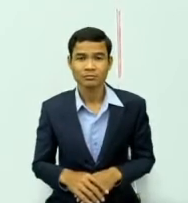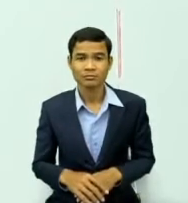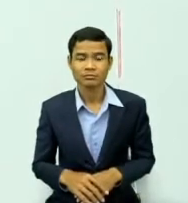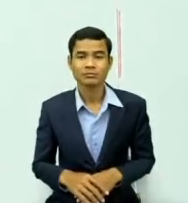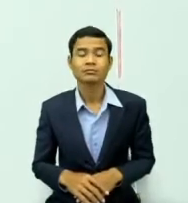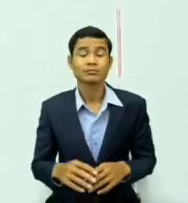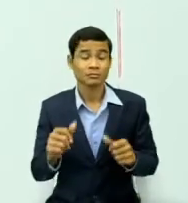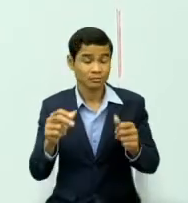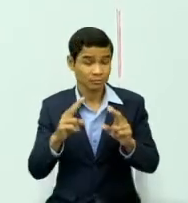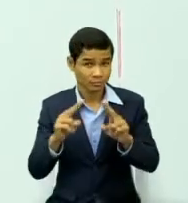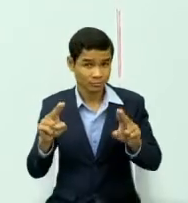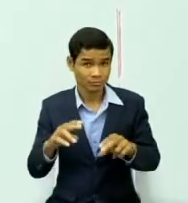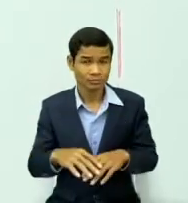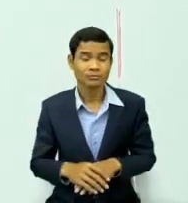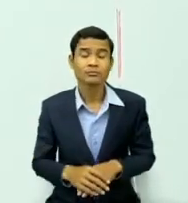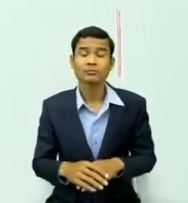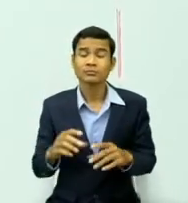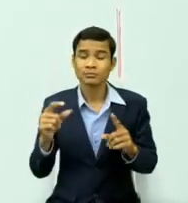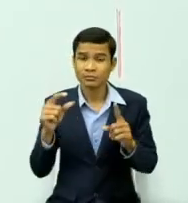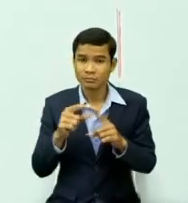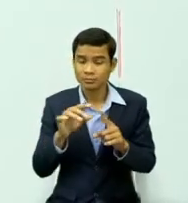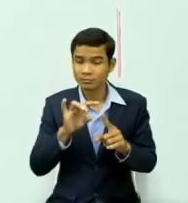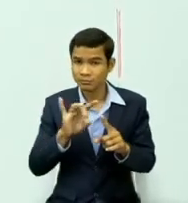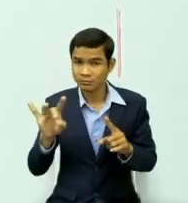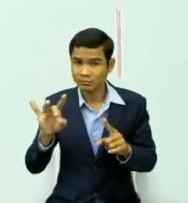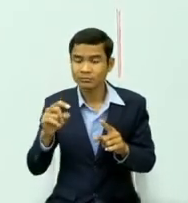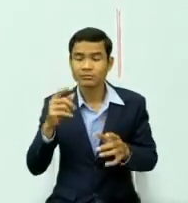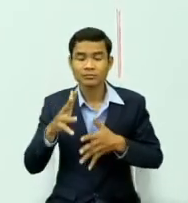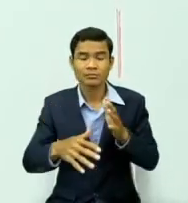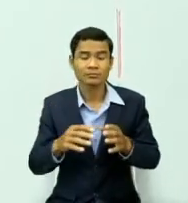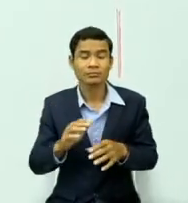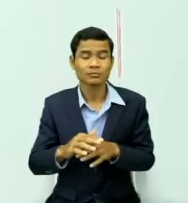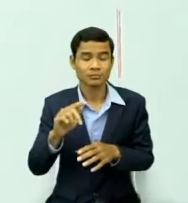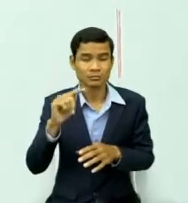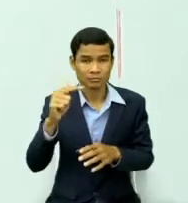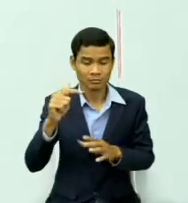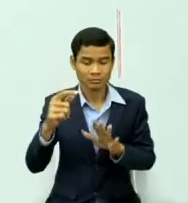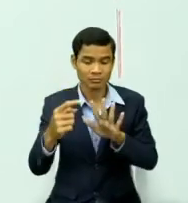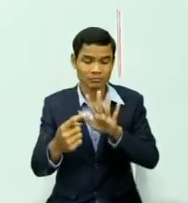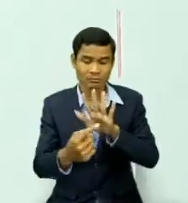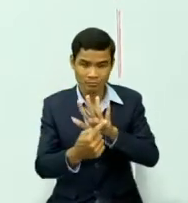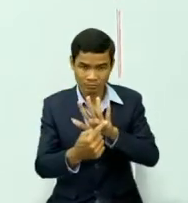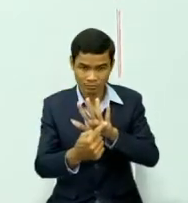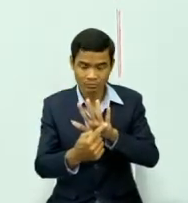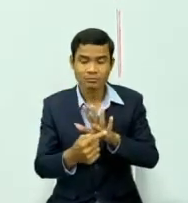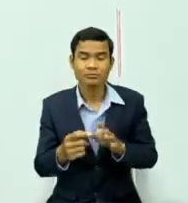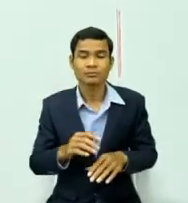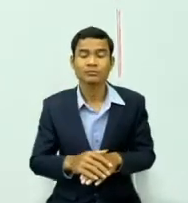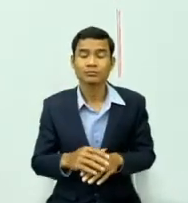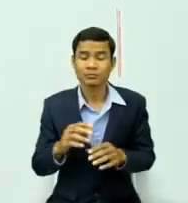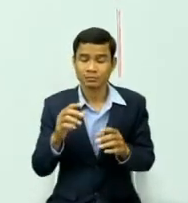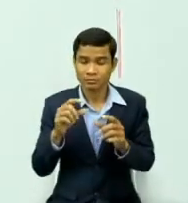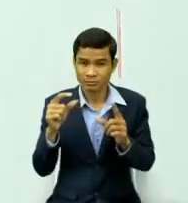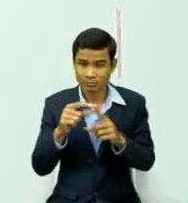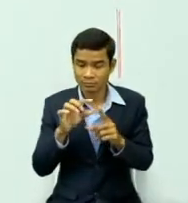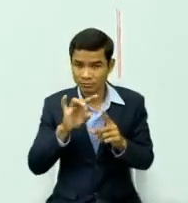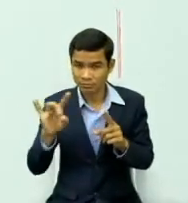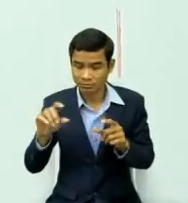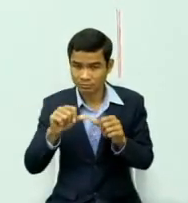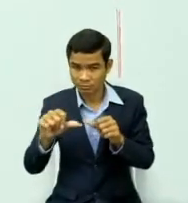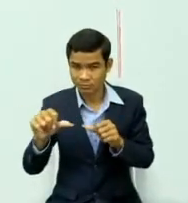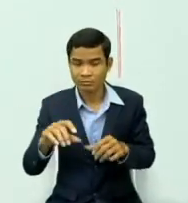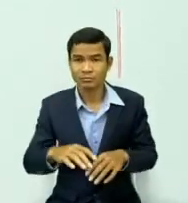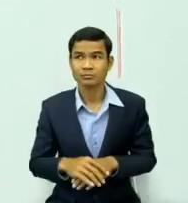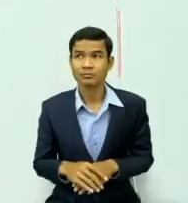chà lỡ nè con chiếc nít thì dừng ăn thá ngờ ưa ngừa chà chị mình tọt tiết